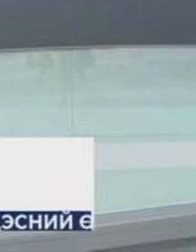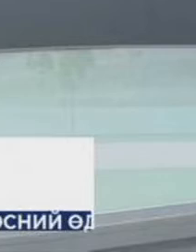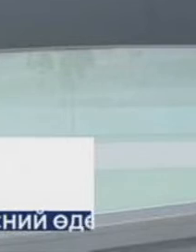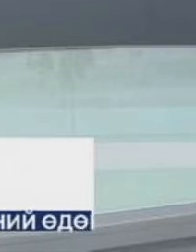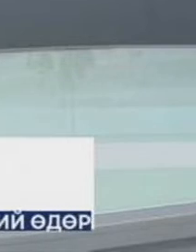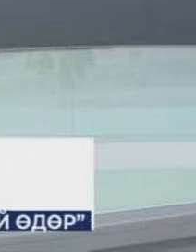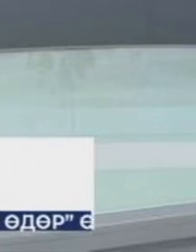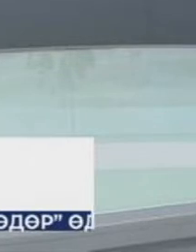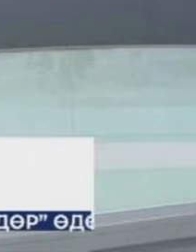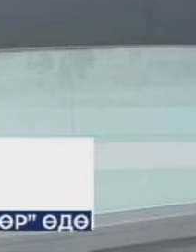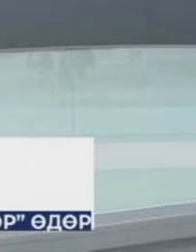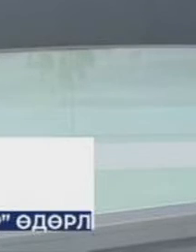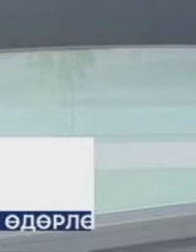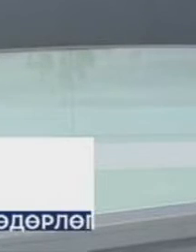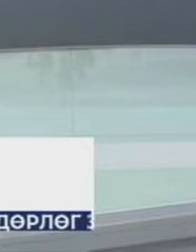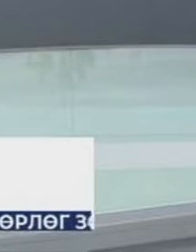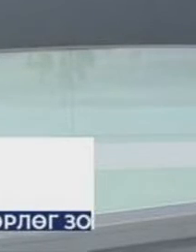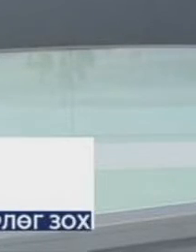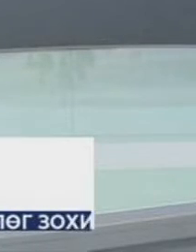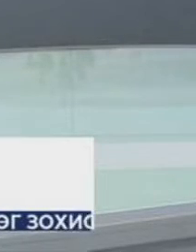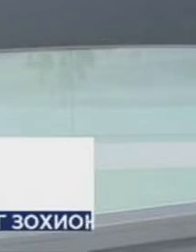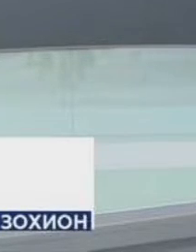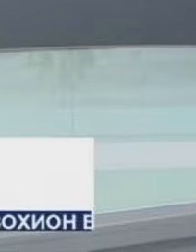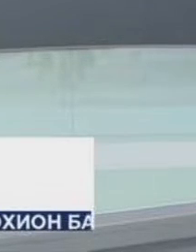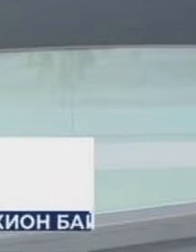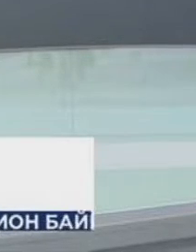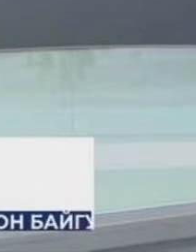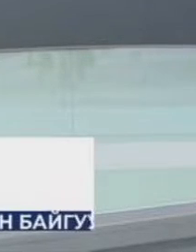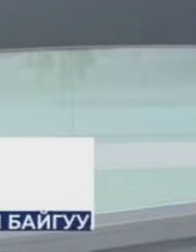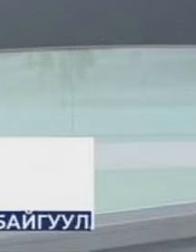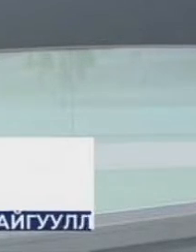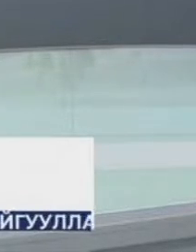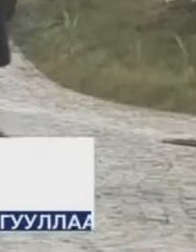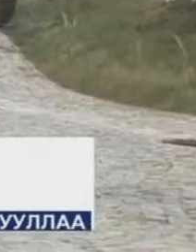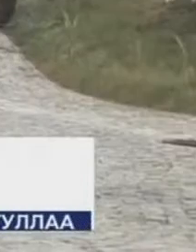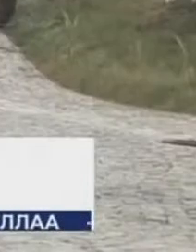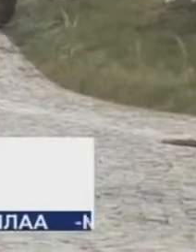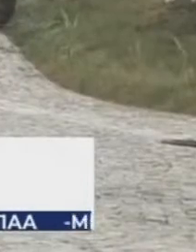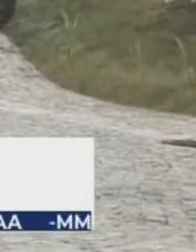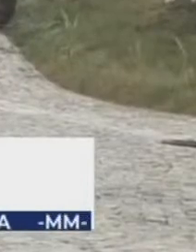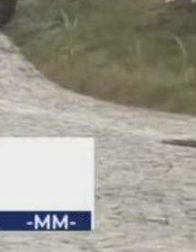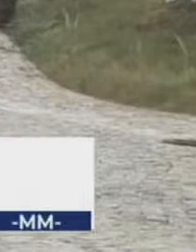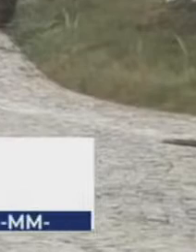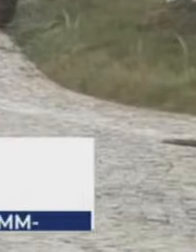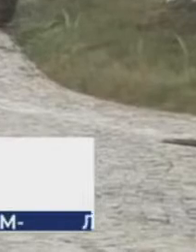цэцэрлэгжүүлэлтийн мэрэгжлийн байгууллага бордо үйлдвэрлэгчдийн төлөөлөлтөд уулзсан байна.